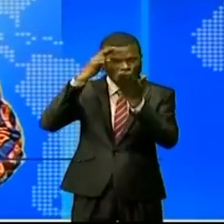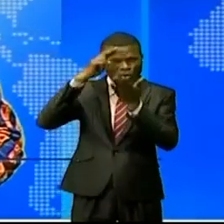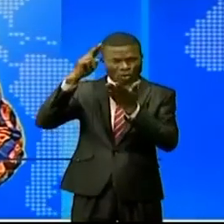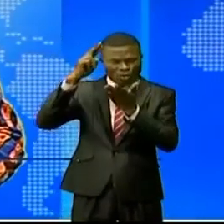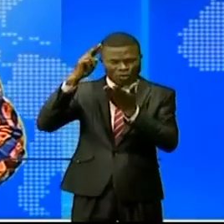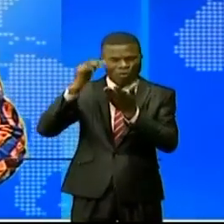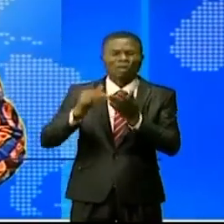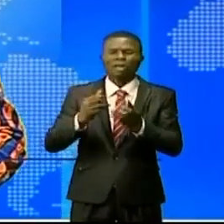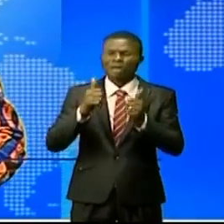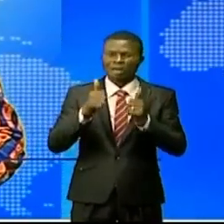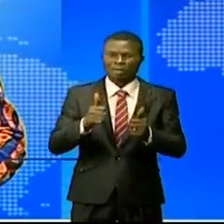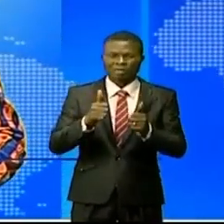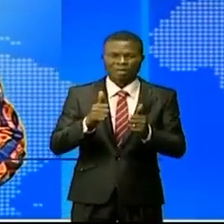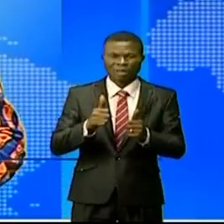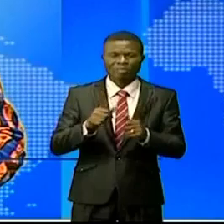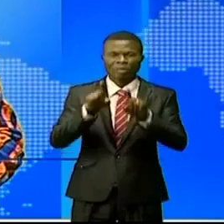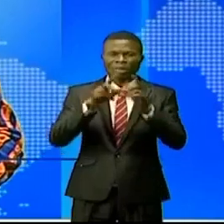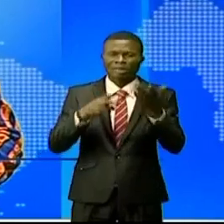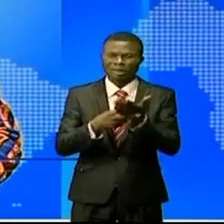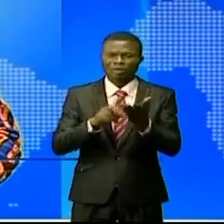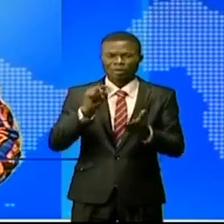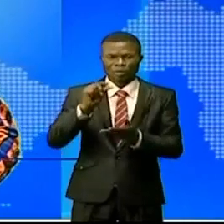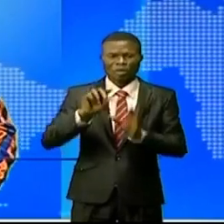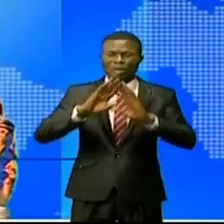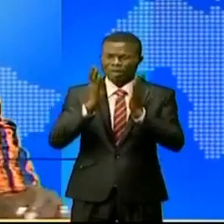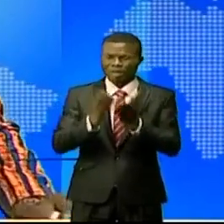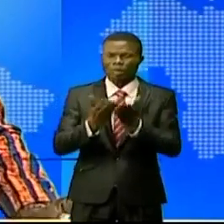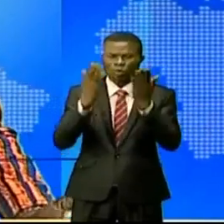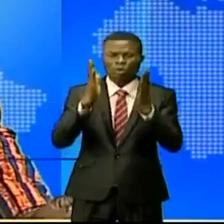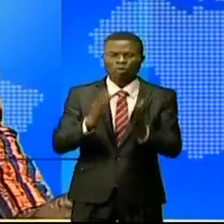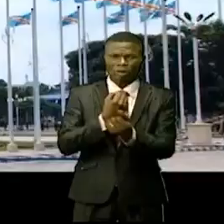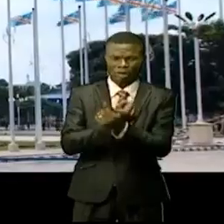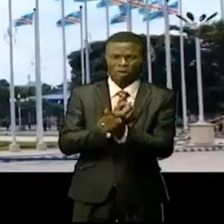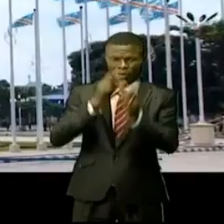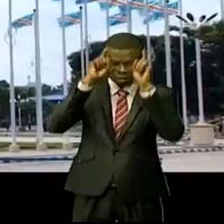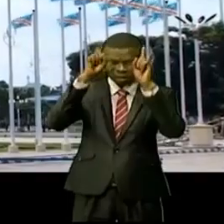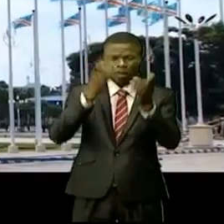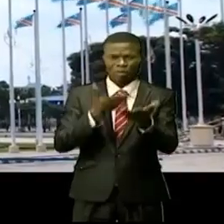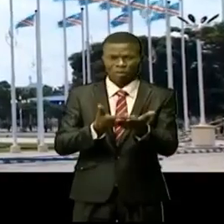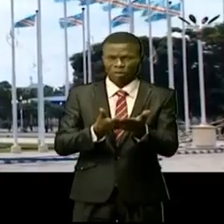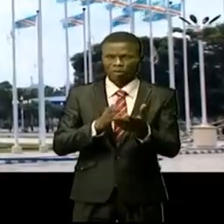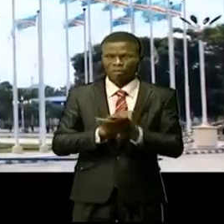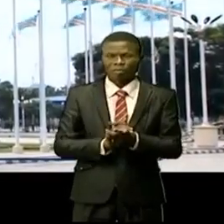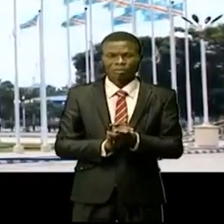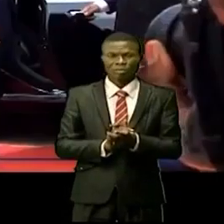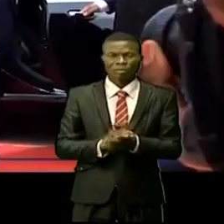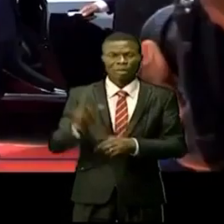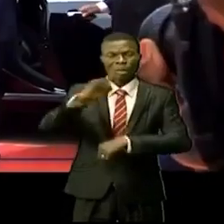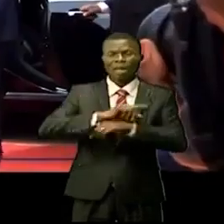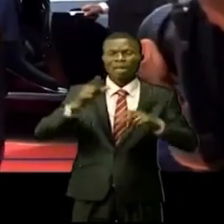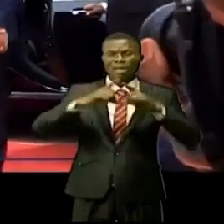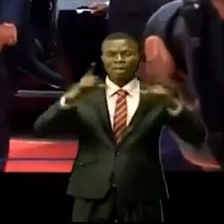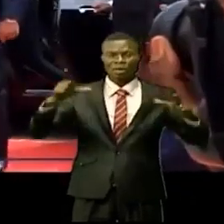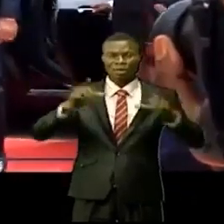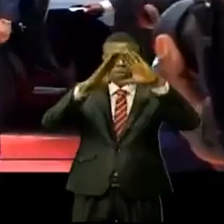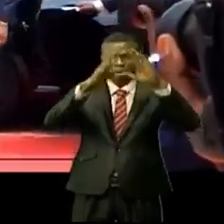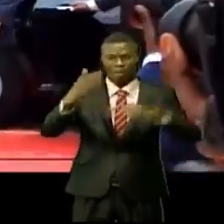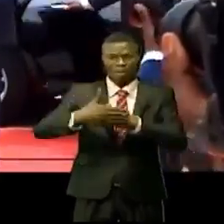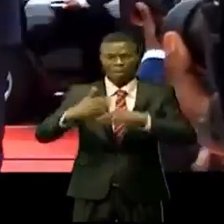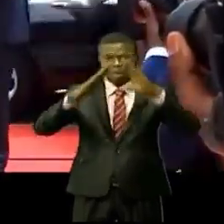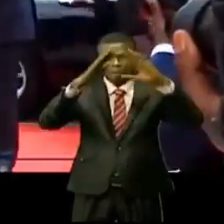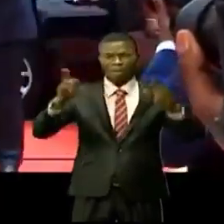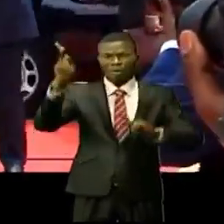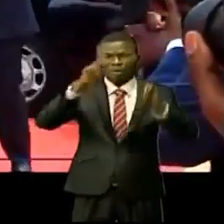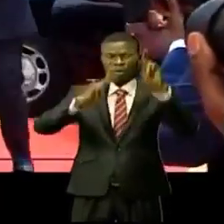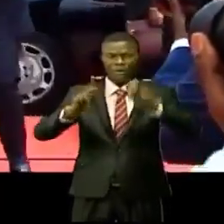universitaire, les bénéficiaires sont appelés à en faire bon usage. Reportage. Dans un décor d'un grand jour à l'esplanade du Palais du Peuple,